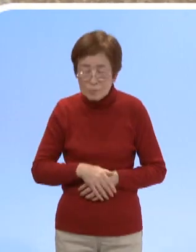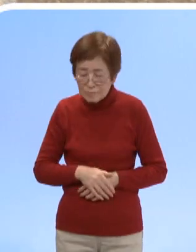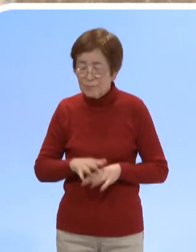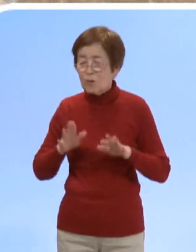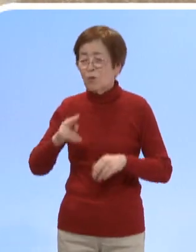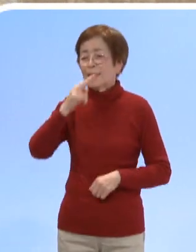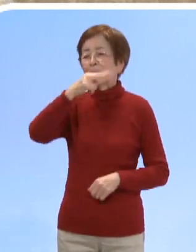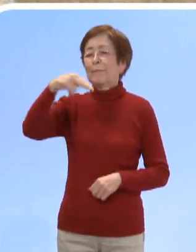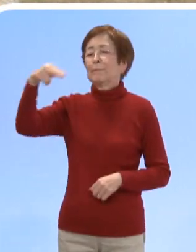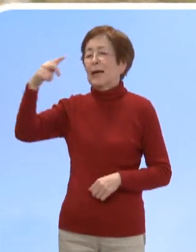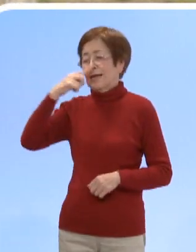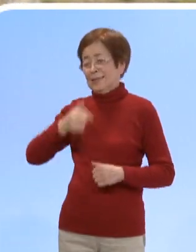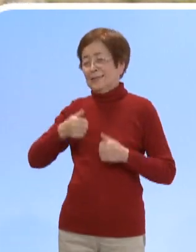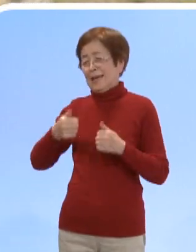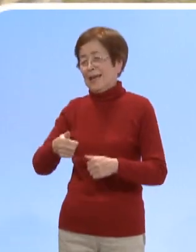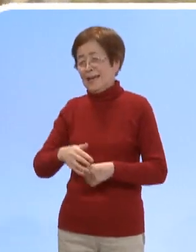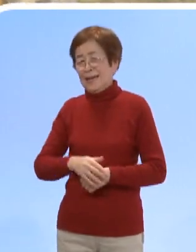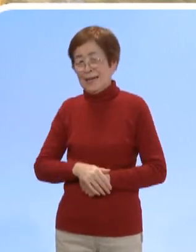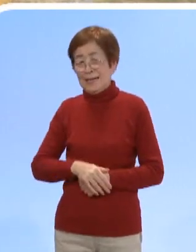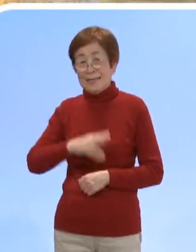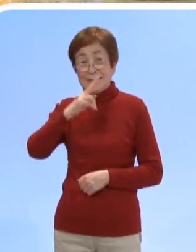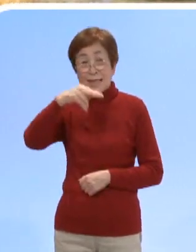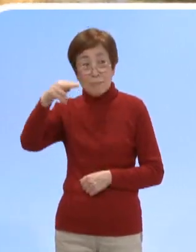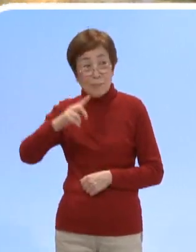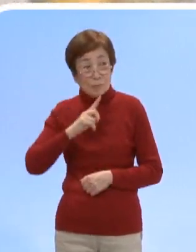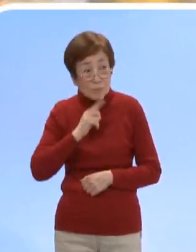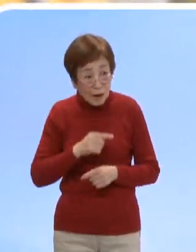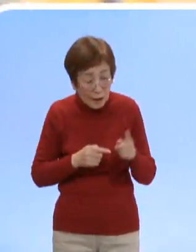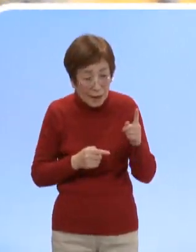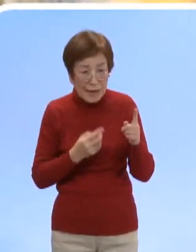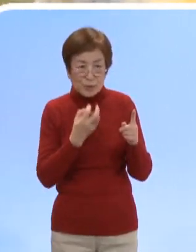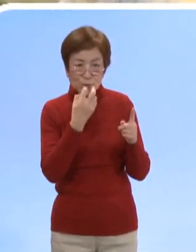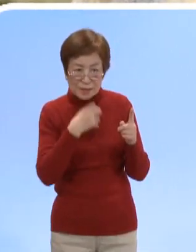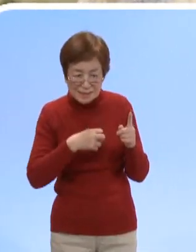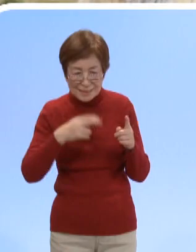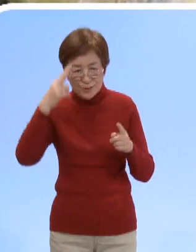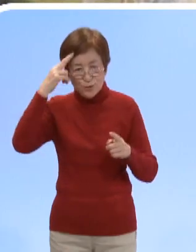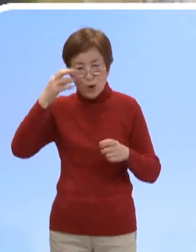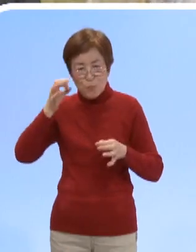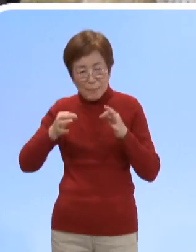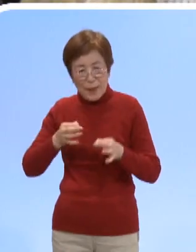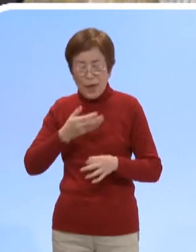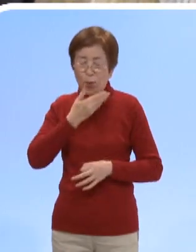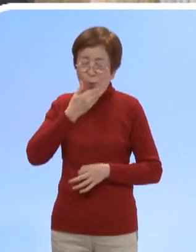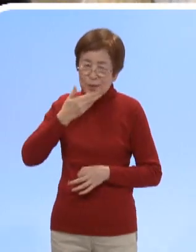波地域に来てます。 おー、丹波地域といえば